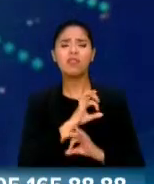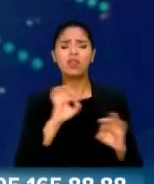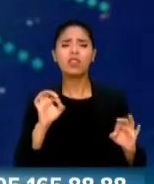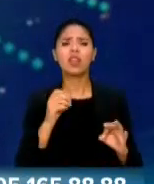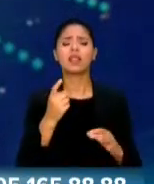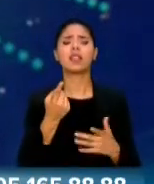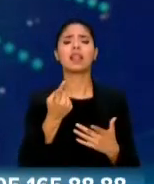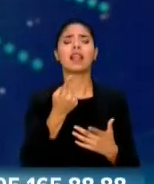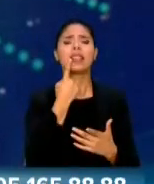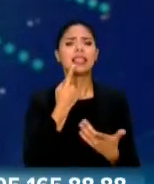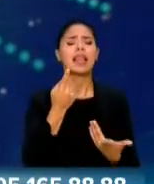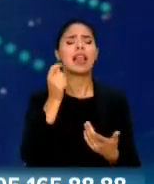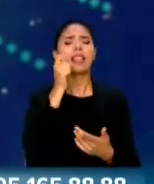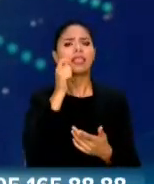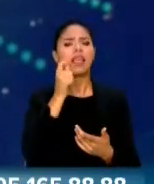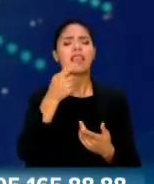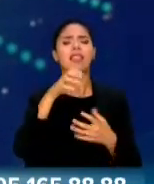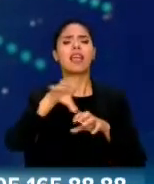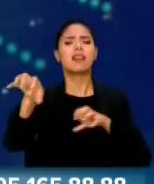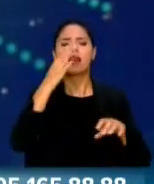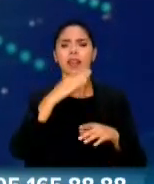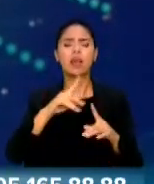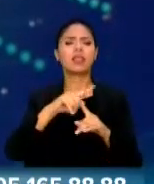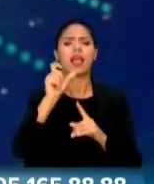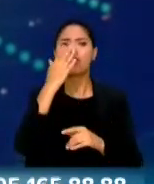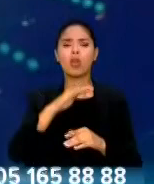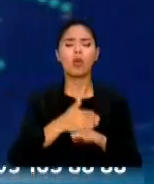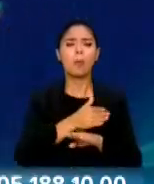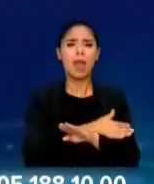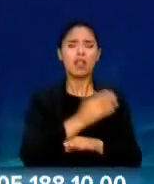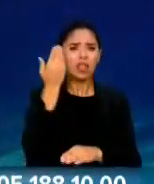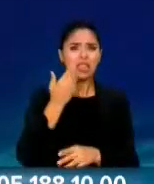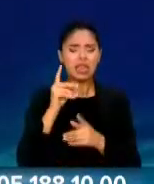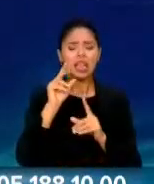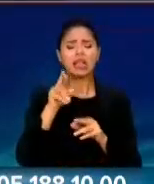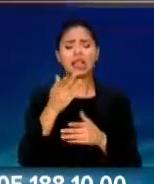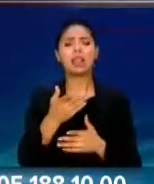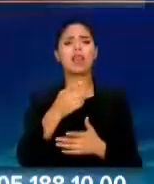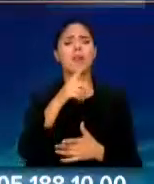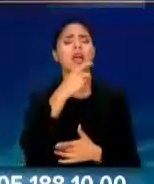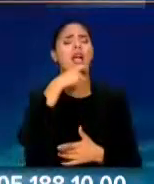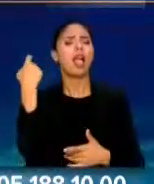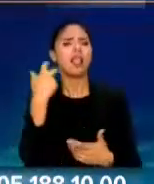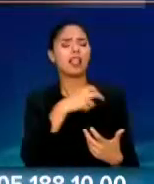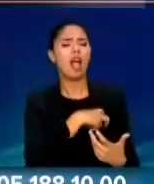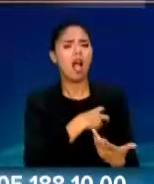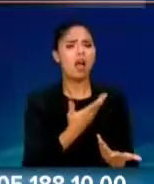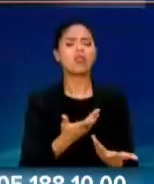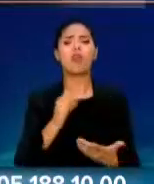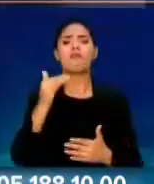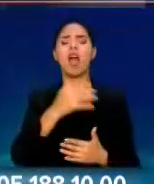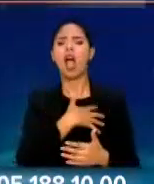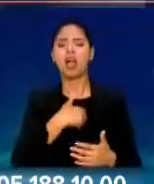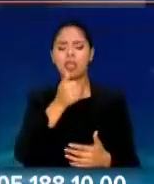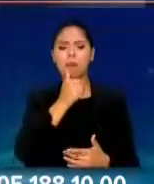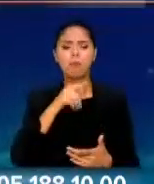Vicdansızlığın dili, dini, ırkı, kimliği yok. Kimi zaman az önce izlediğiniz gibi takıntılı bir sevgili, kimi zaman eski koca, kimi zamansa anne ya da baba